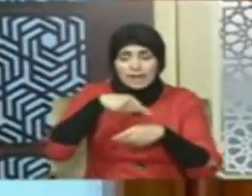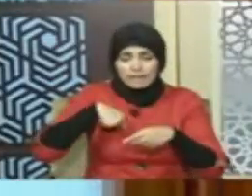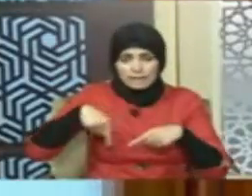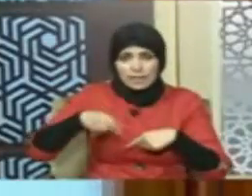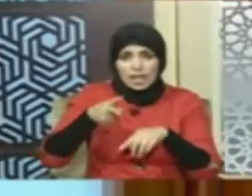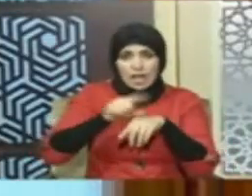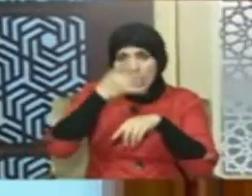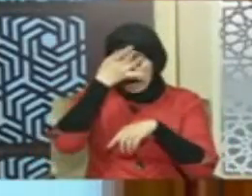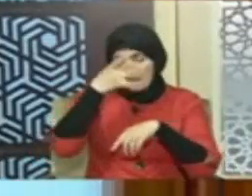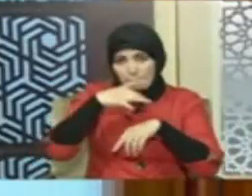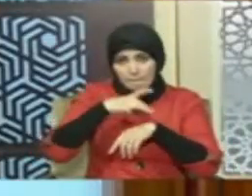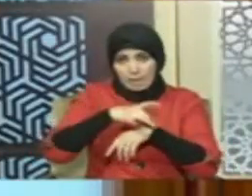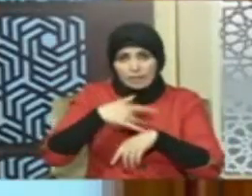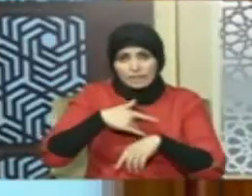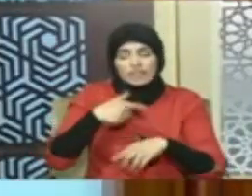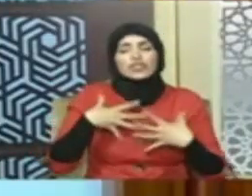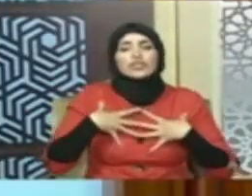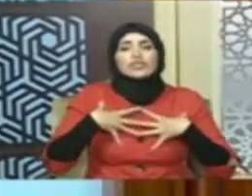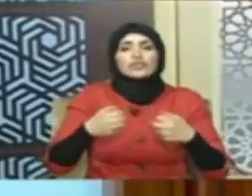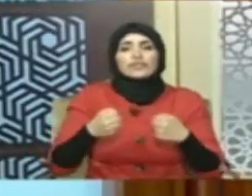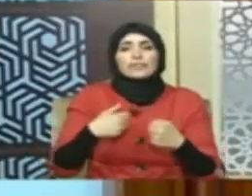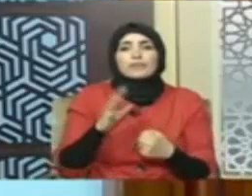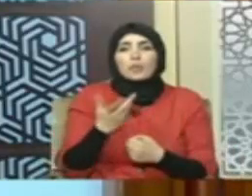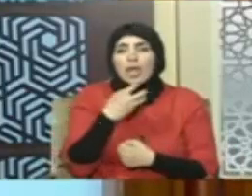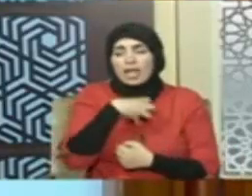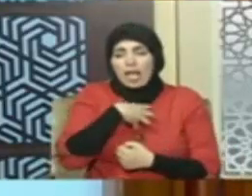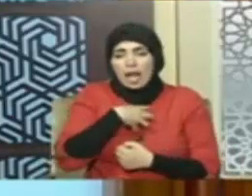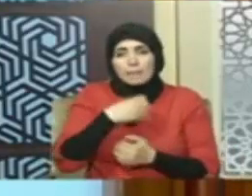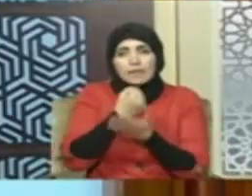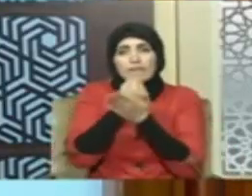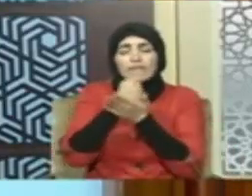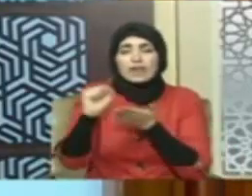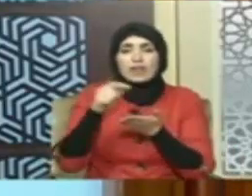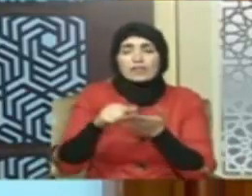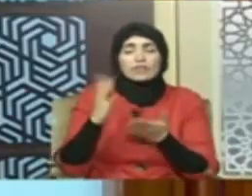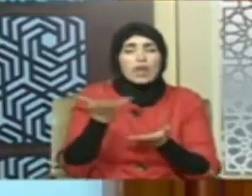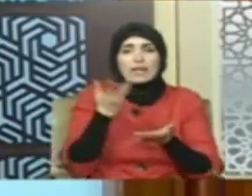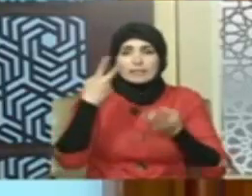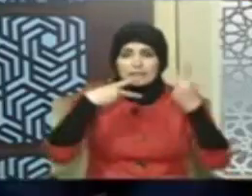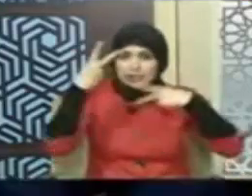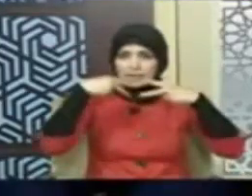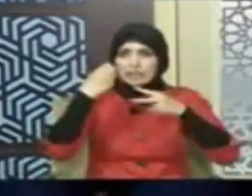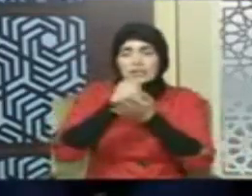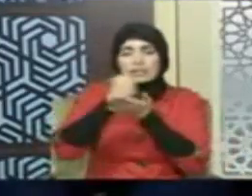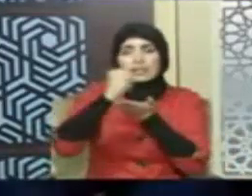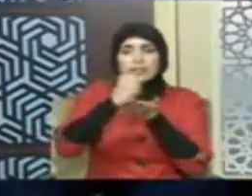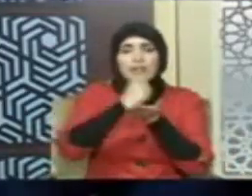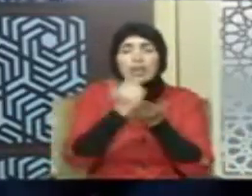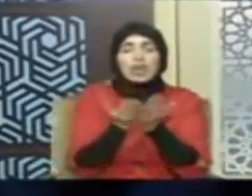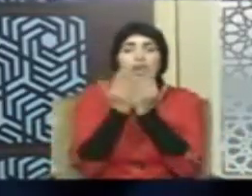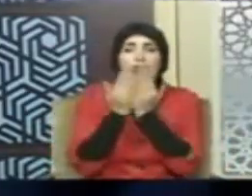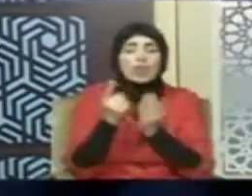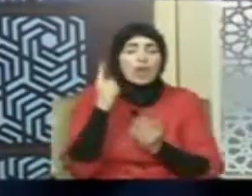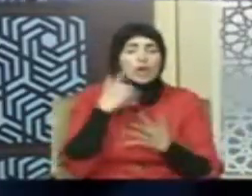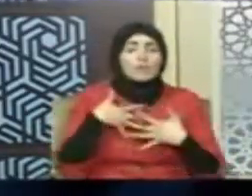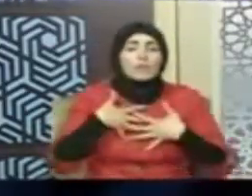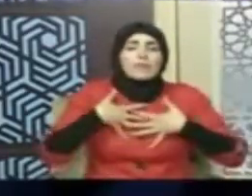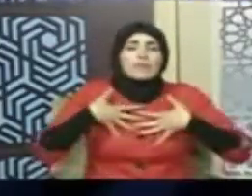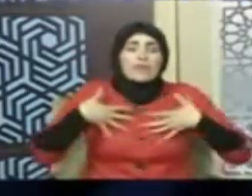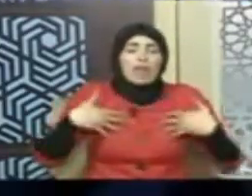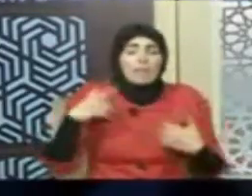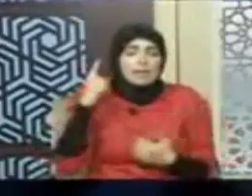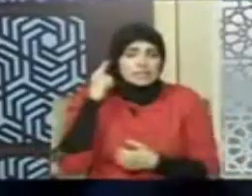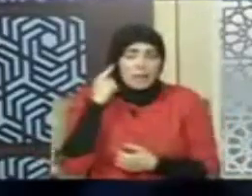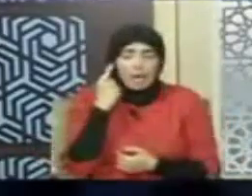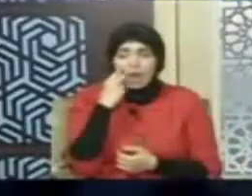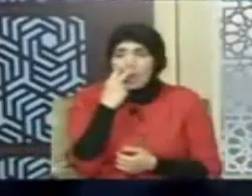شفيته، ولا همّا إلا فرجته، ولا مدينا إلا سددت عنه. اللهم متعنا بأسماعنا وأبصارنا وقوتنا